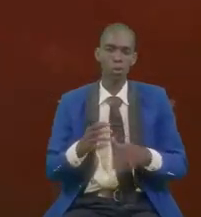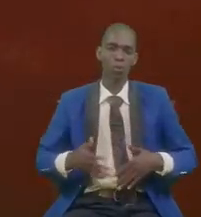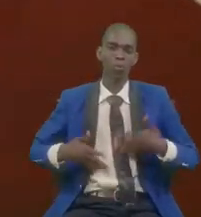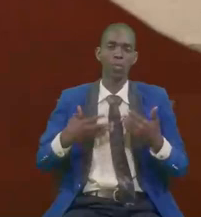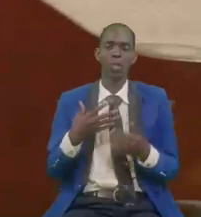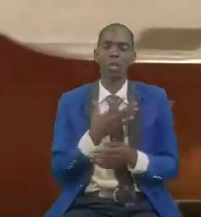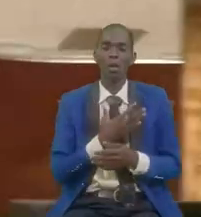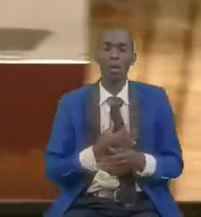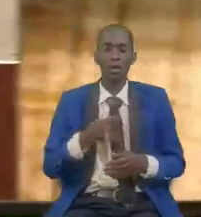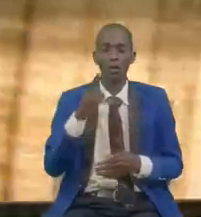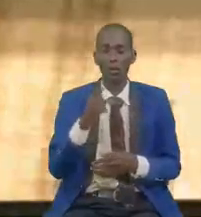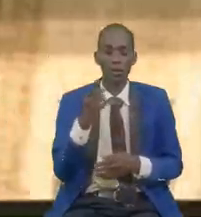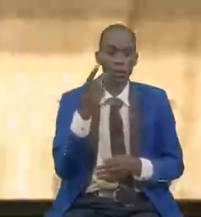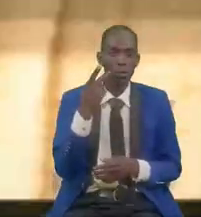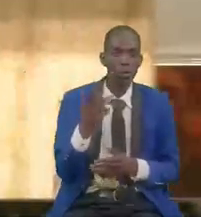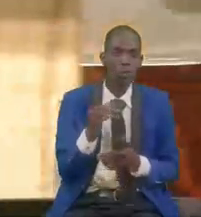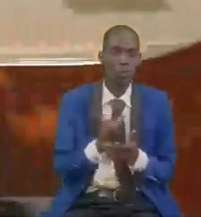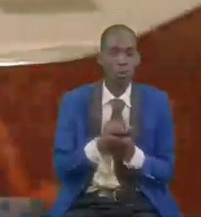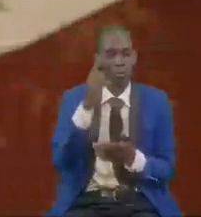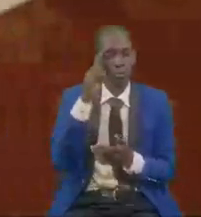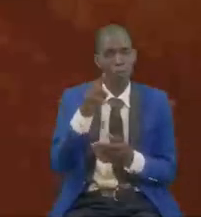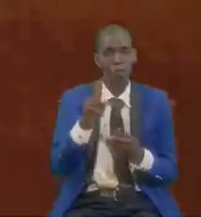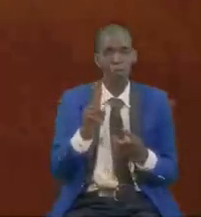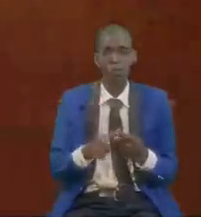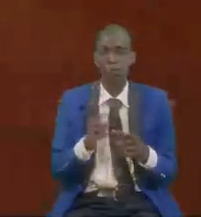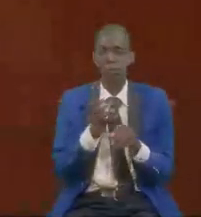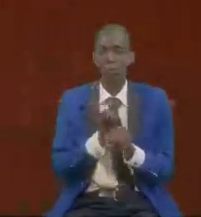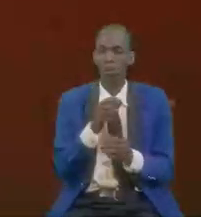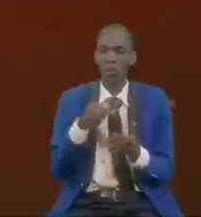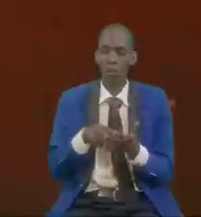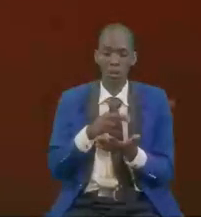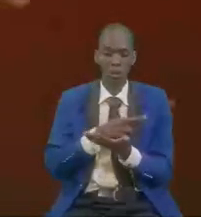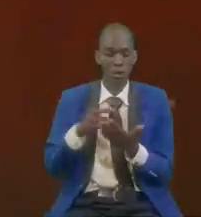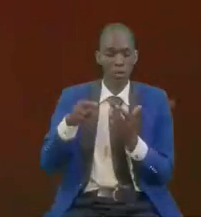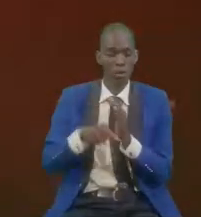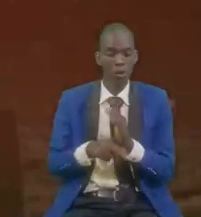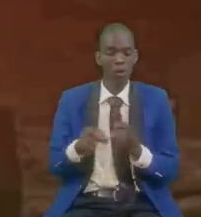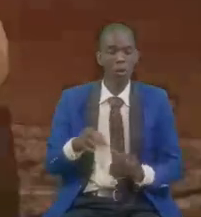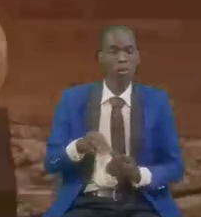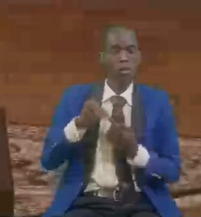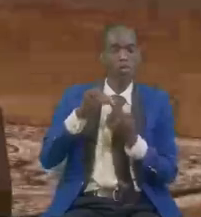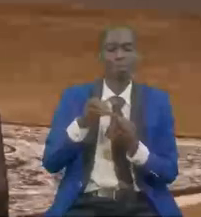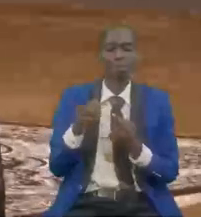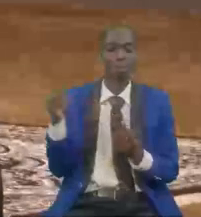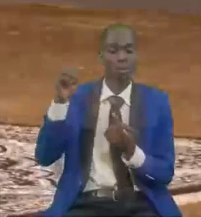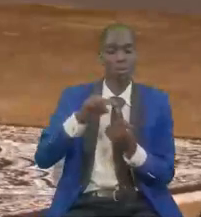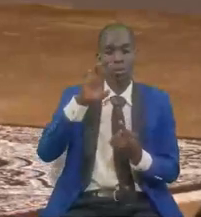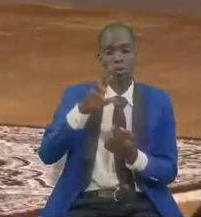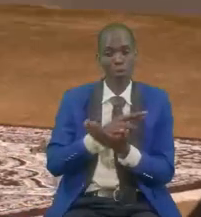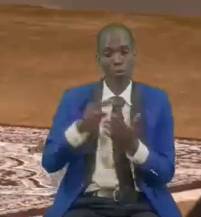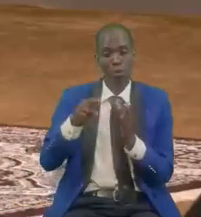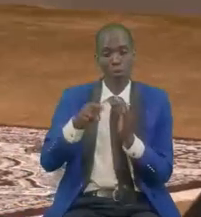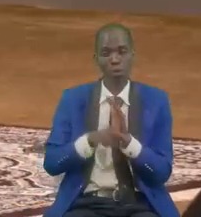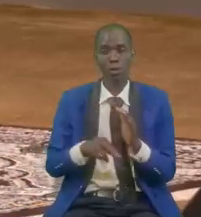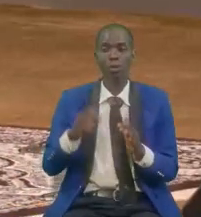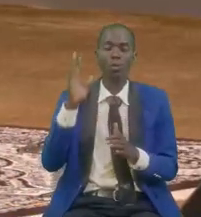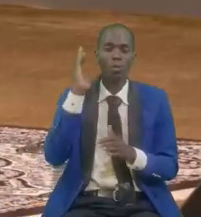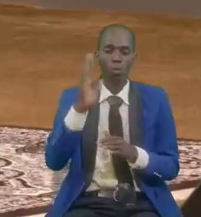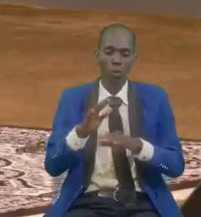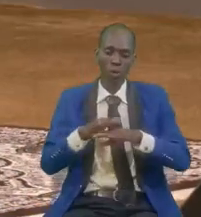ne se voit plus dans ta vie. Tu as vu qu'on doit voir la justice. Que si votre justice ne surpasse